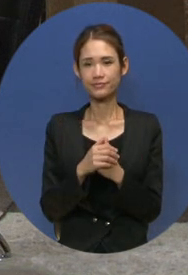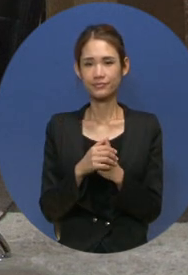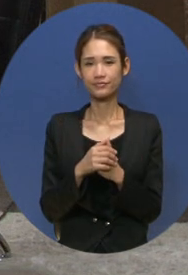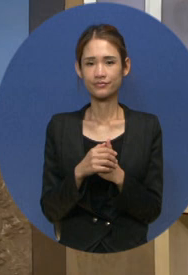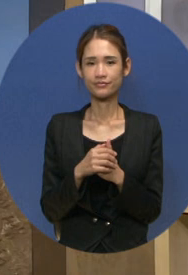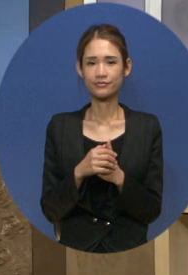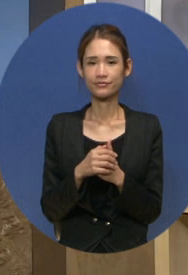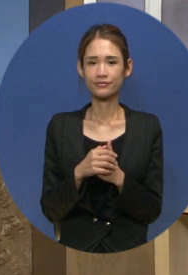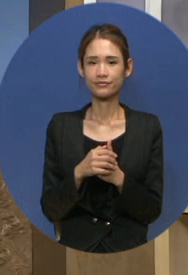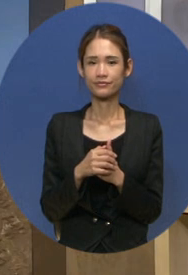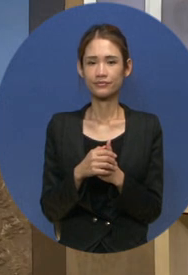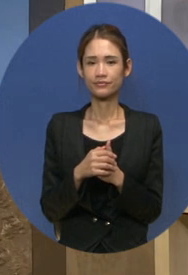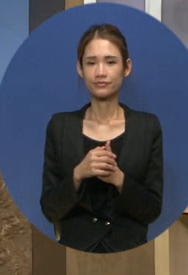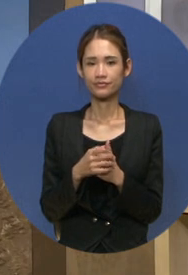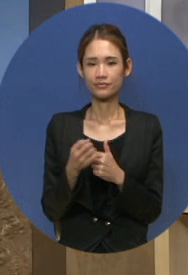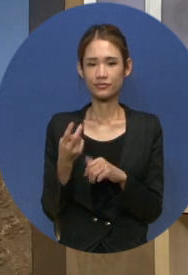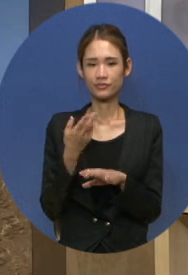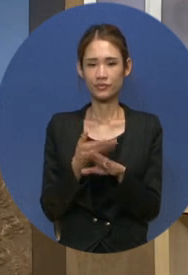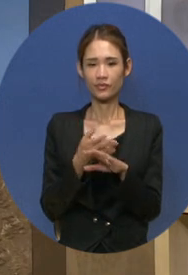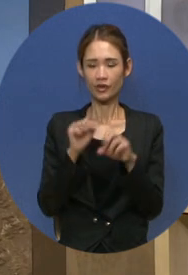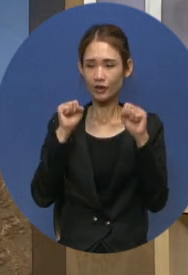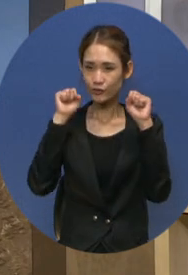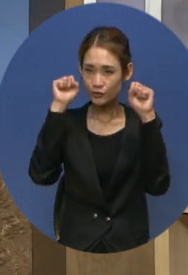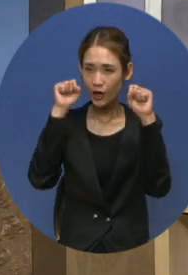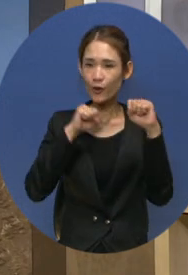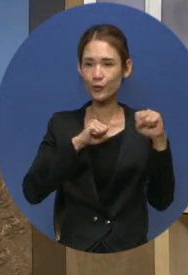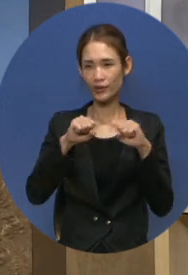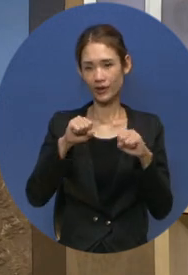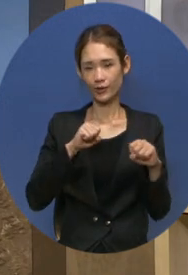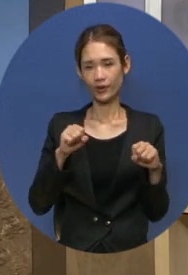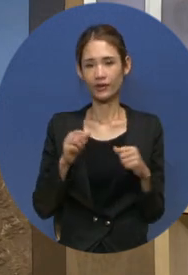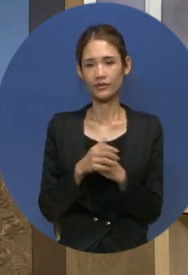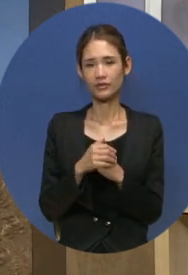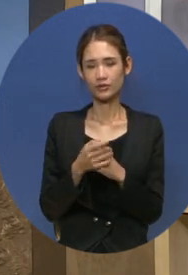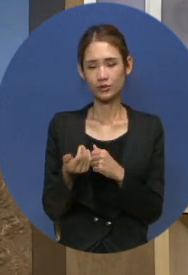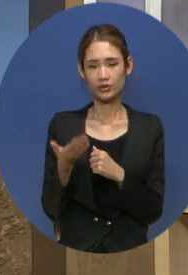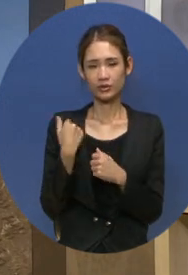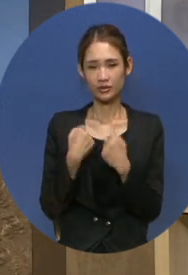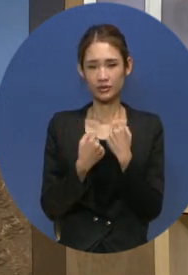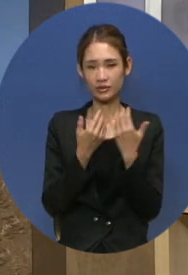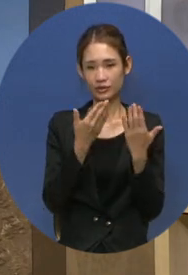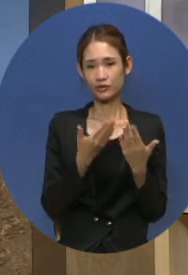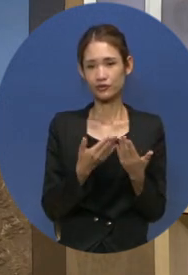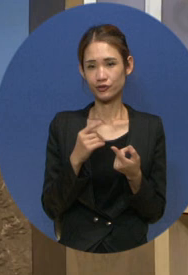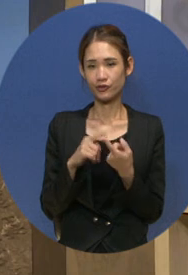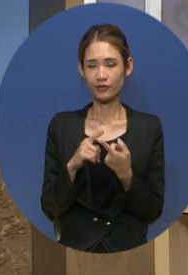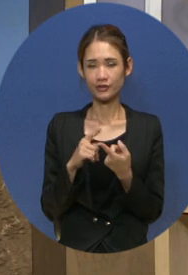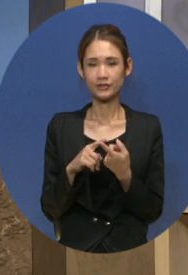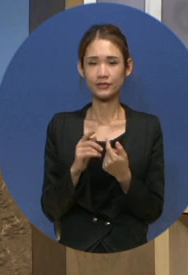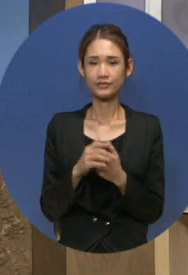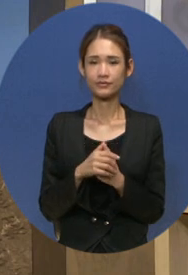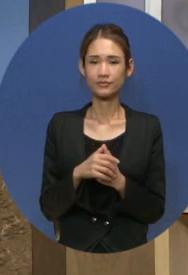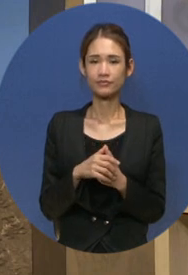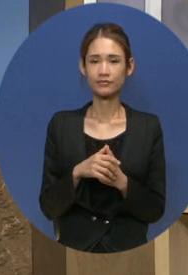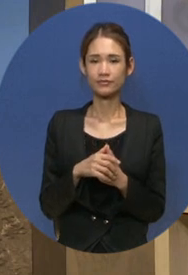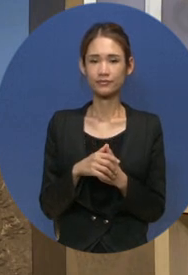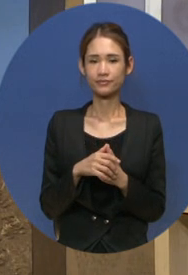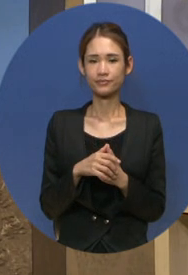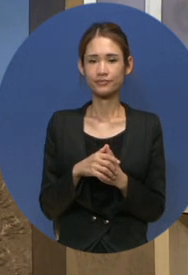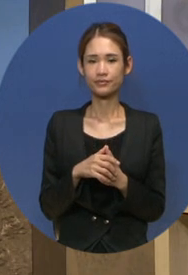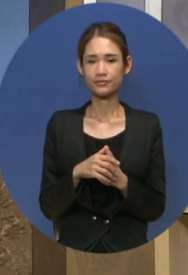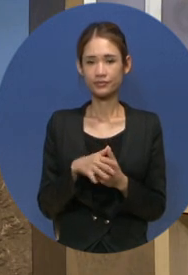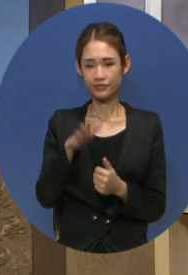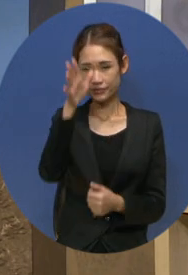같습니다. 그리고 이제 또 다른 이 체육 활동으로 앞서서 좀 간략하게 말씀을 해주셨지만,